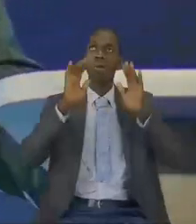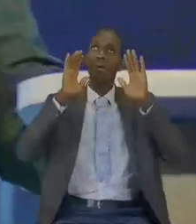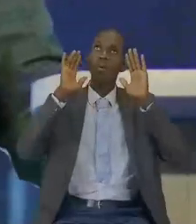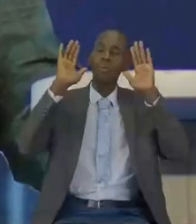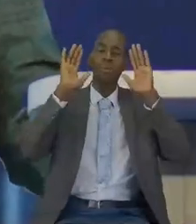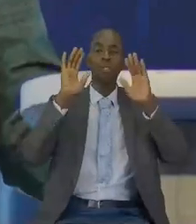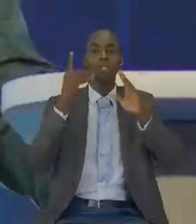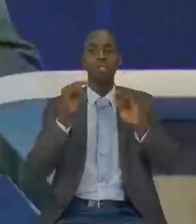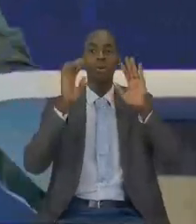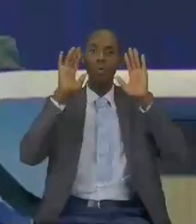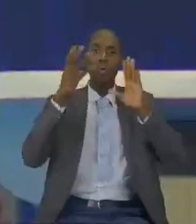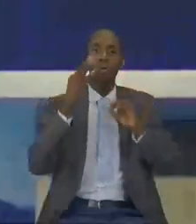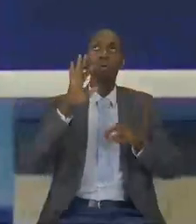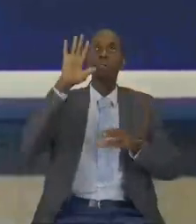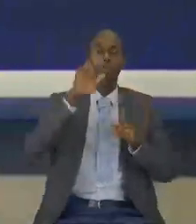je veux